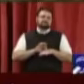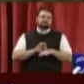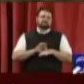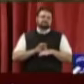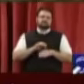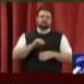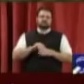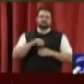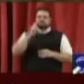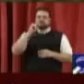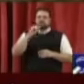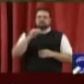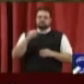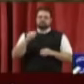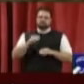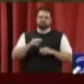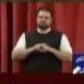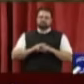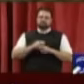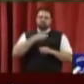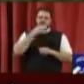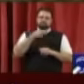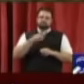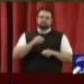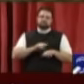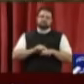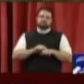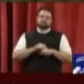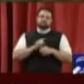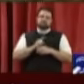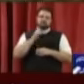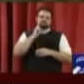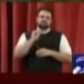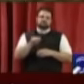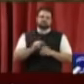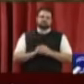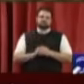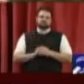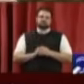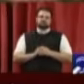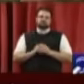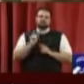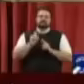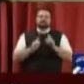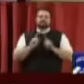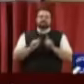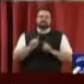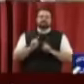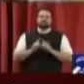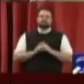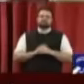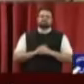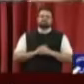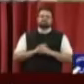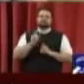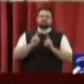prin emisia pe care o ai, acea intenție. Da, da, că ai nereproșat. Da, da, îi spui altfel. E, că n-ai... Stai, stai, stai,